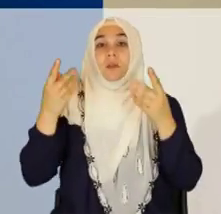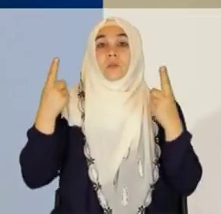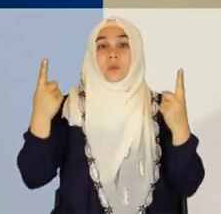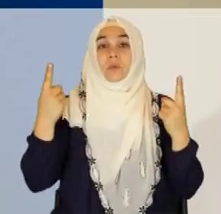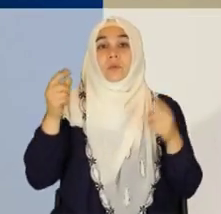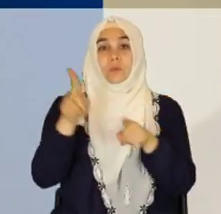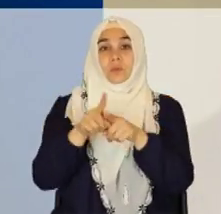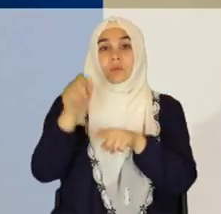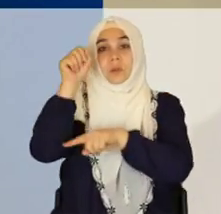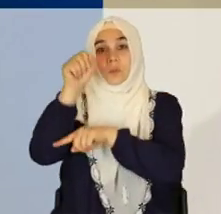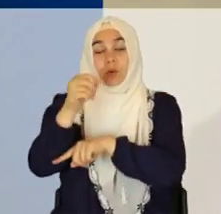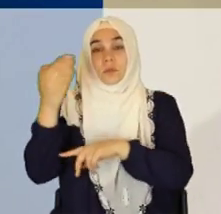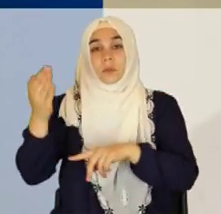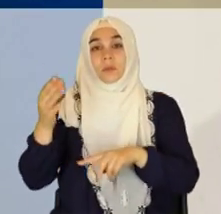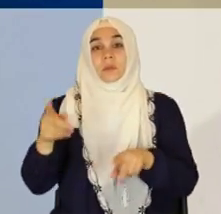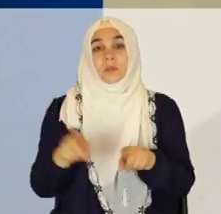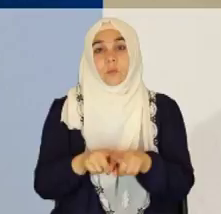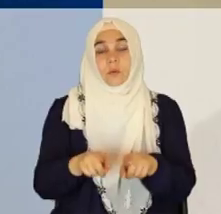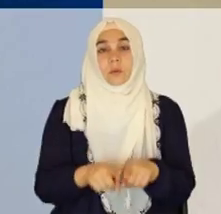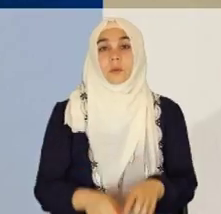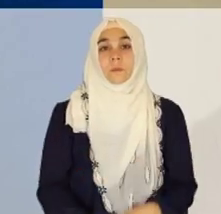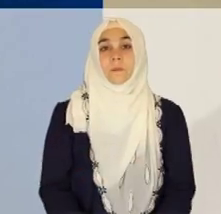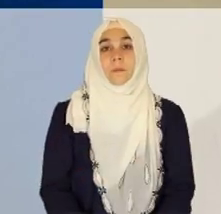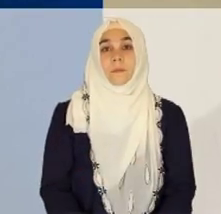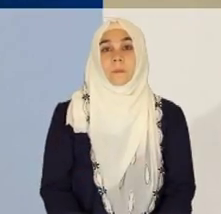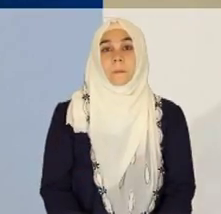bir ibodat hisoblanadi.